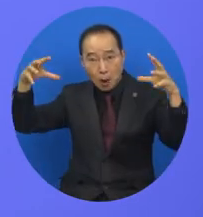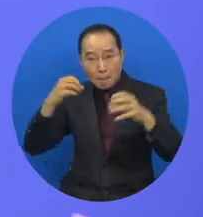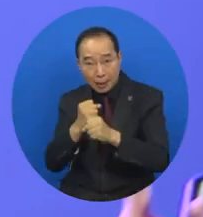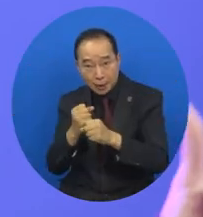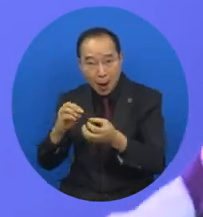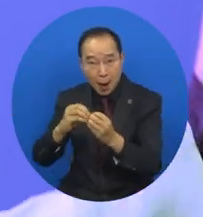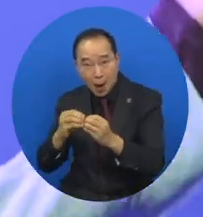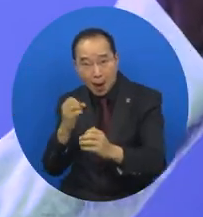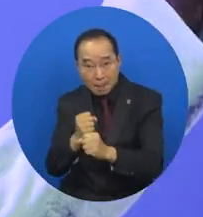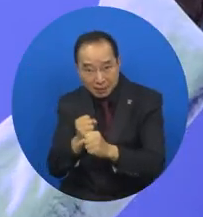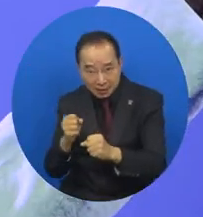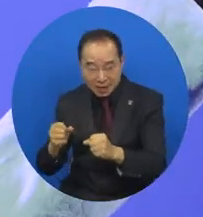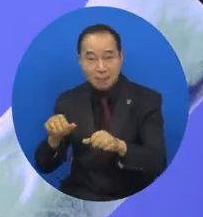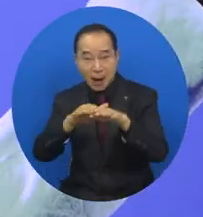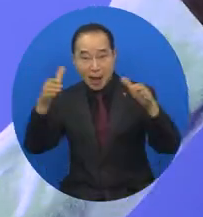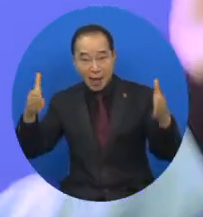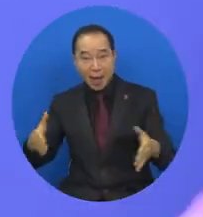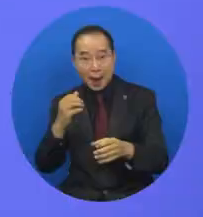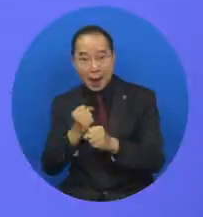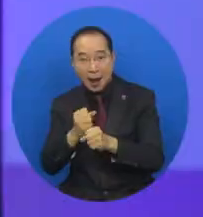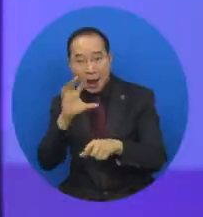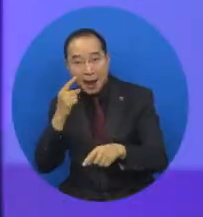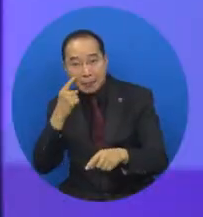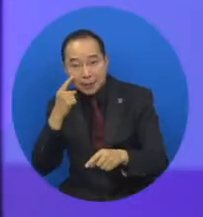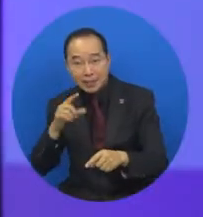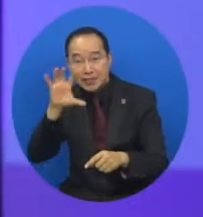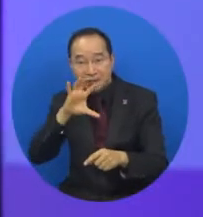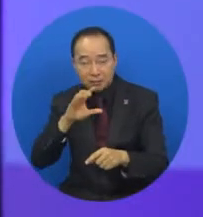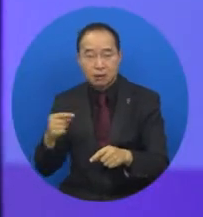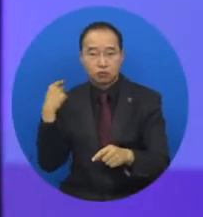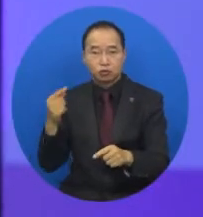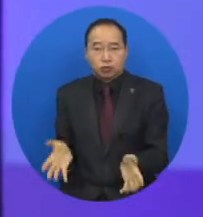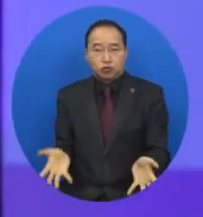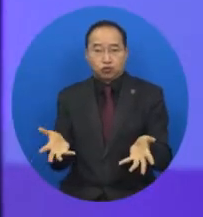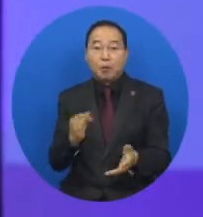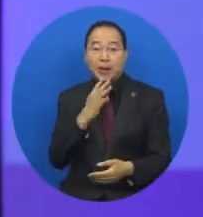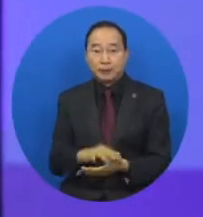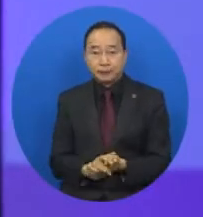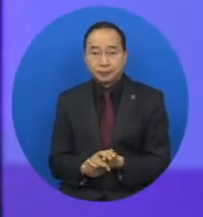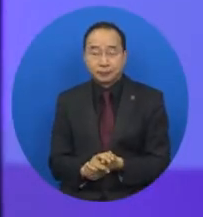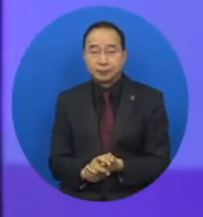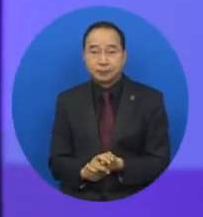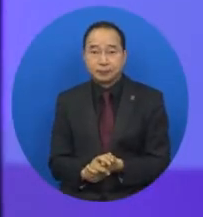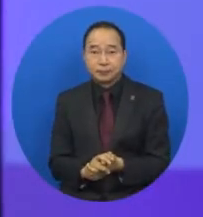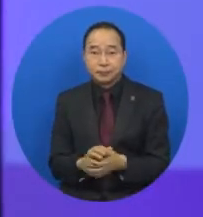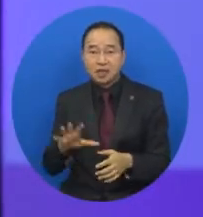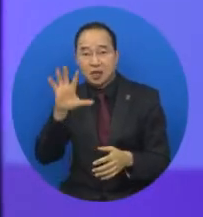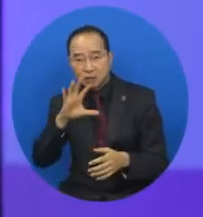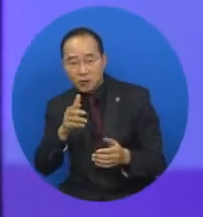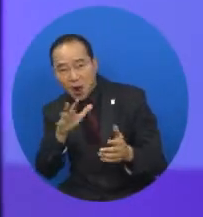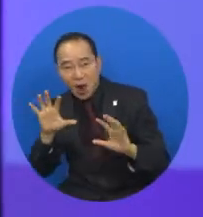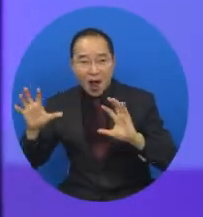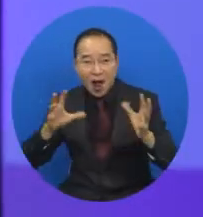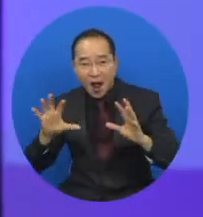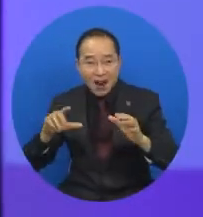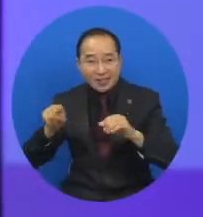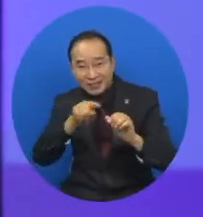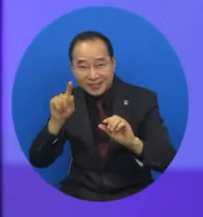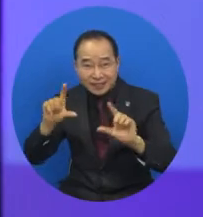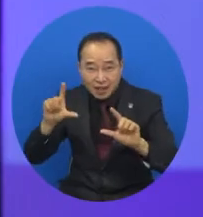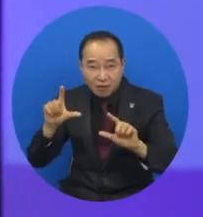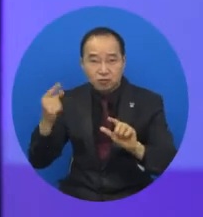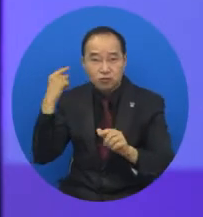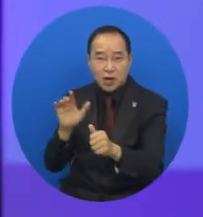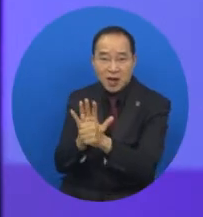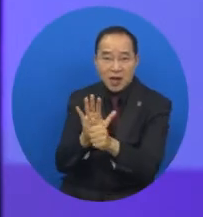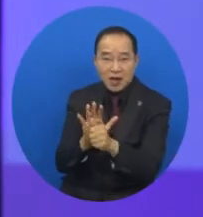맞춰서 조명을 직접 이것처럼 받고 무대에 올라가서 리허설부터 끝까지 무대가 끝날 때까지 그들이